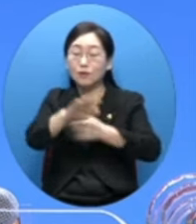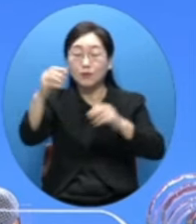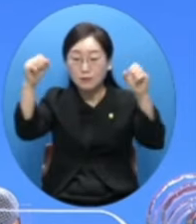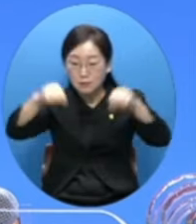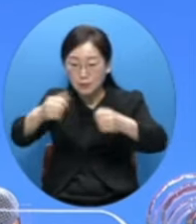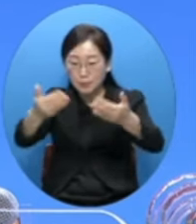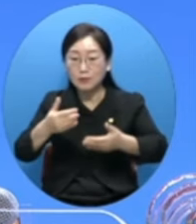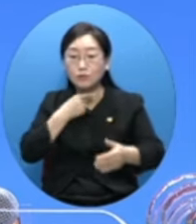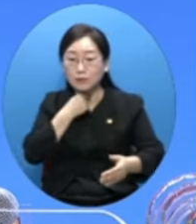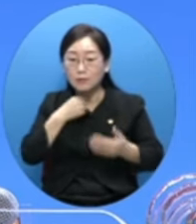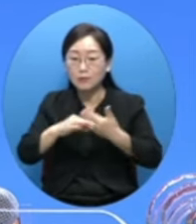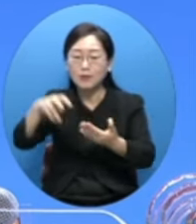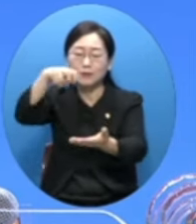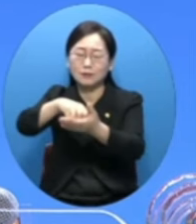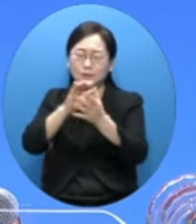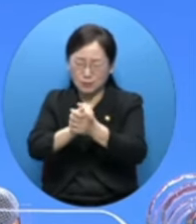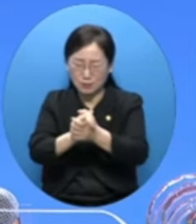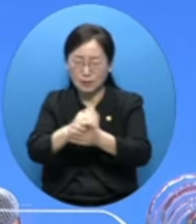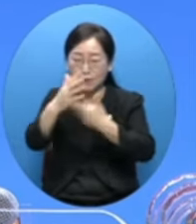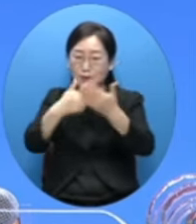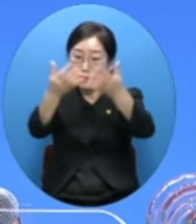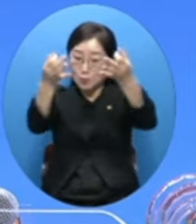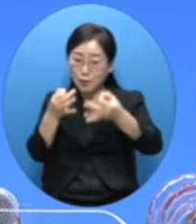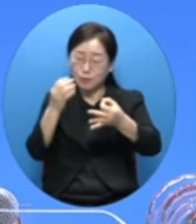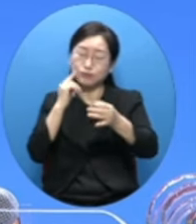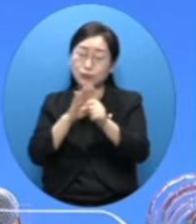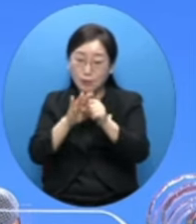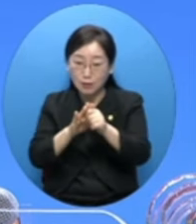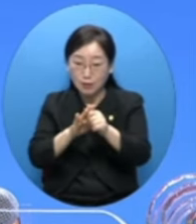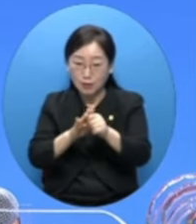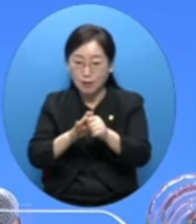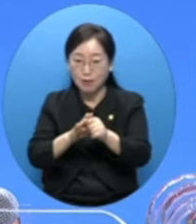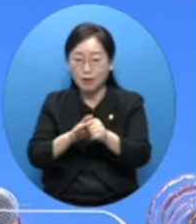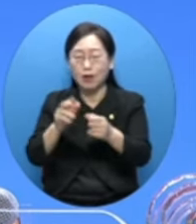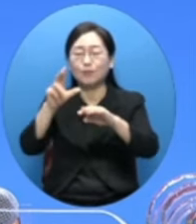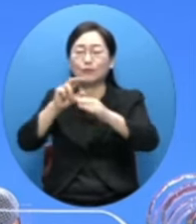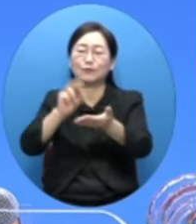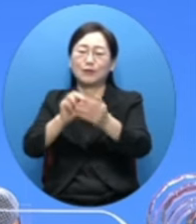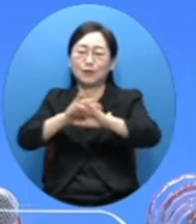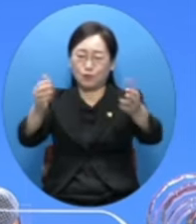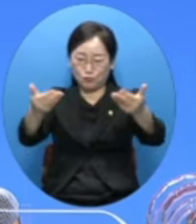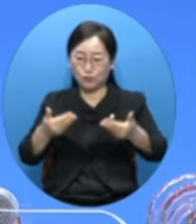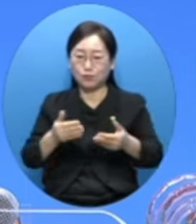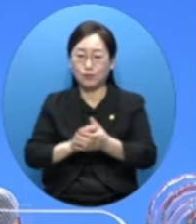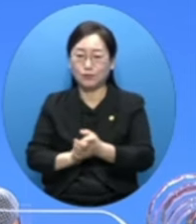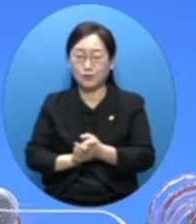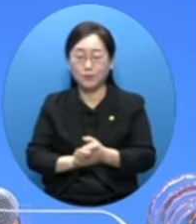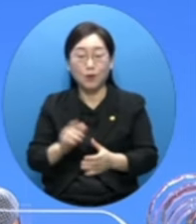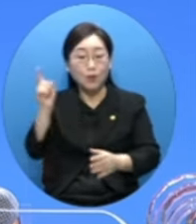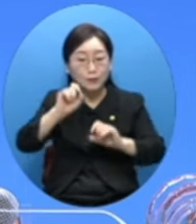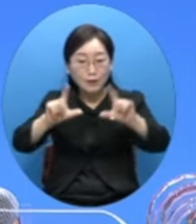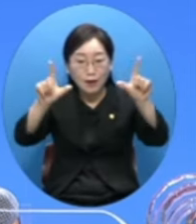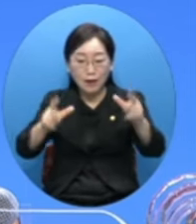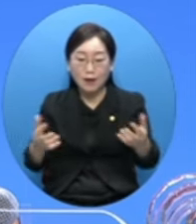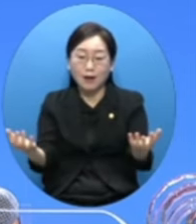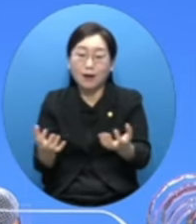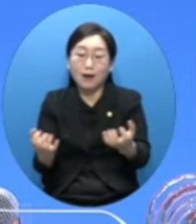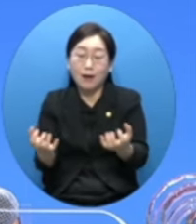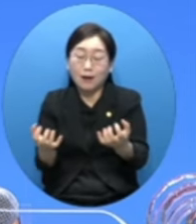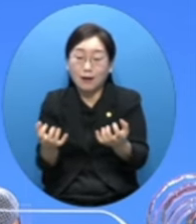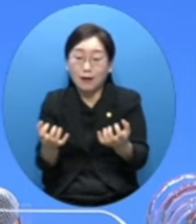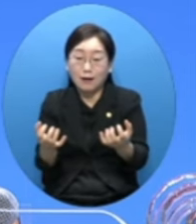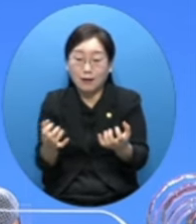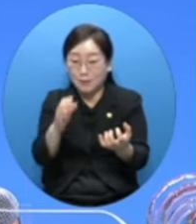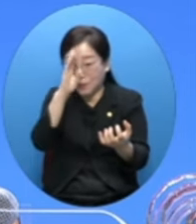합니다. 주님이 불쌍해 보시면 문제는 해결되는 것입니다. 하루는 예수님 앞에 한센병 나병 환자가 와서